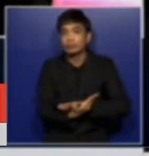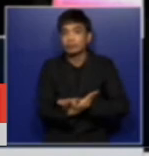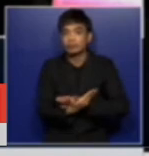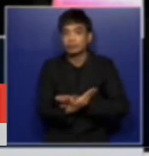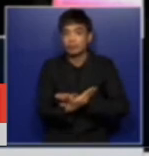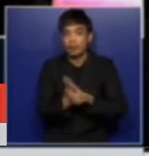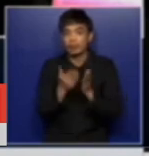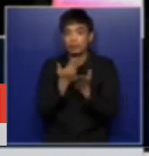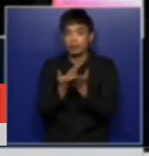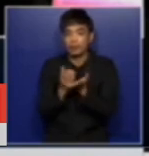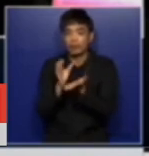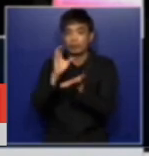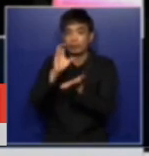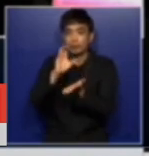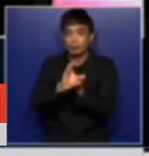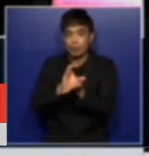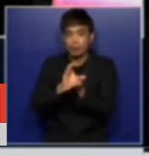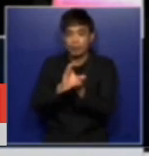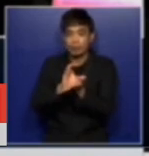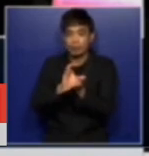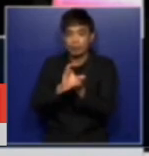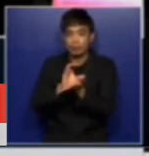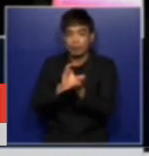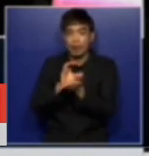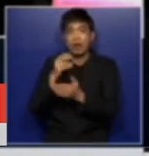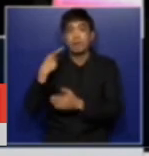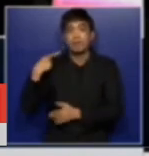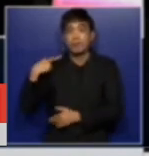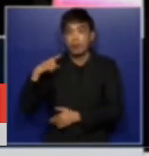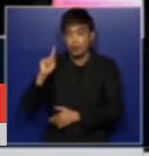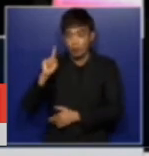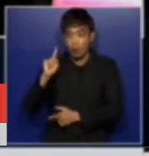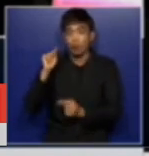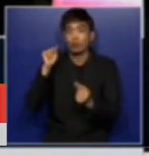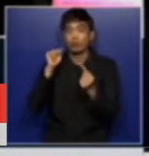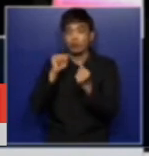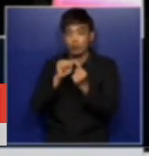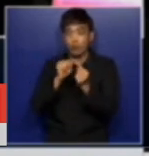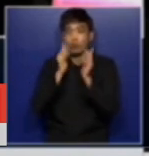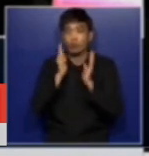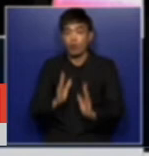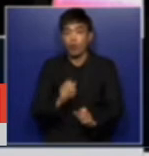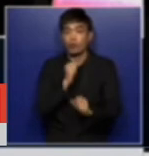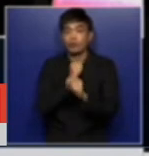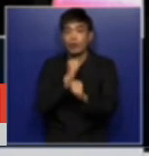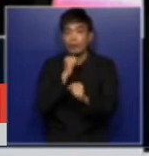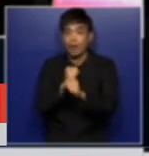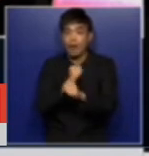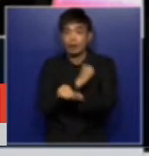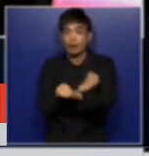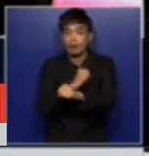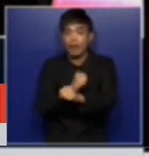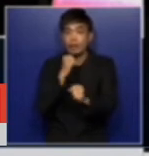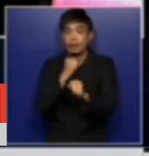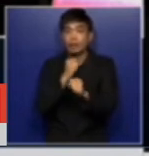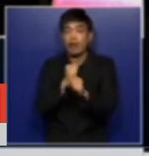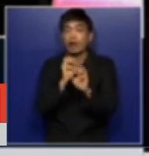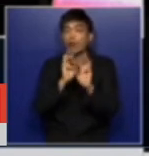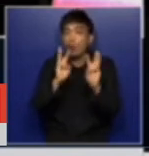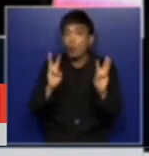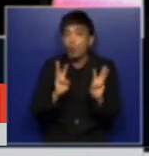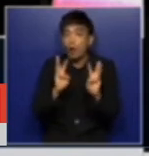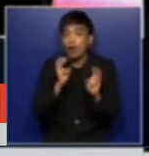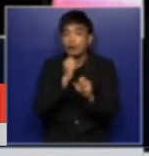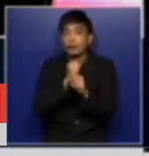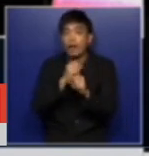งบประมาณนี้จะรองรับแรงงานที่ตกงานจำนวนมหาศาลนี่อย่างไรคนเหล่านี้รัฐบาล